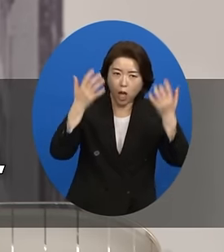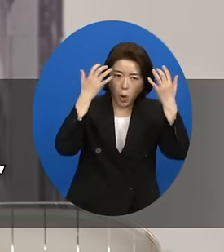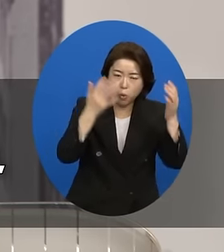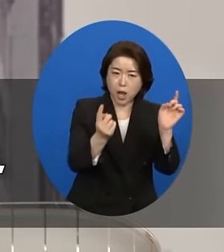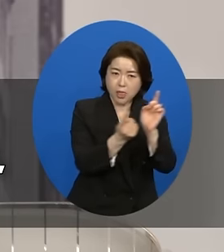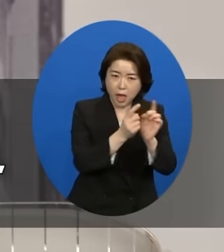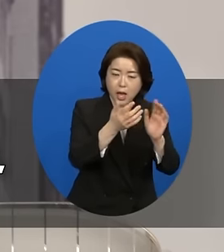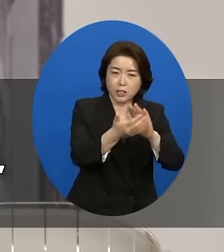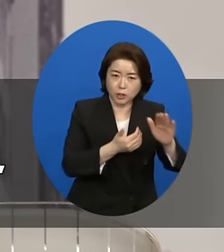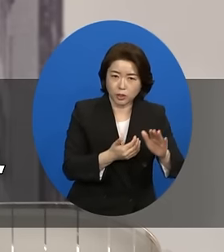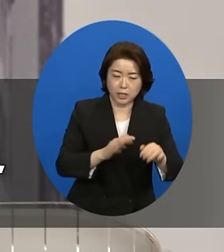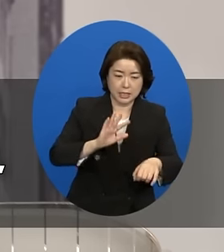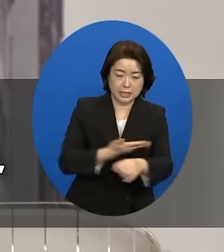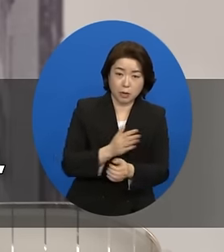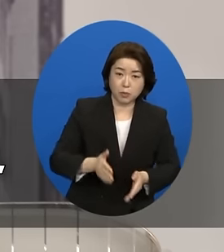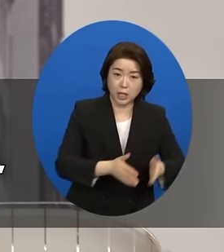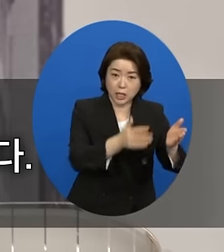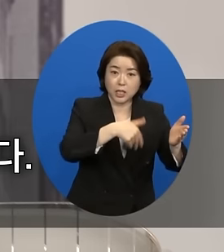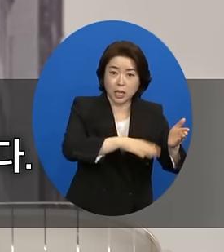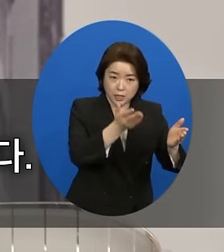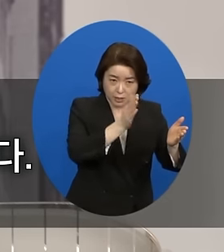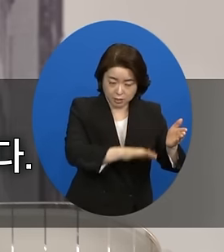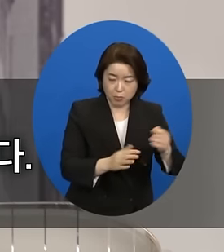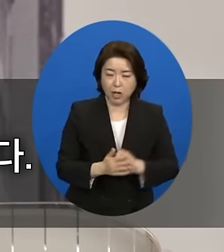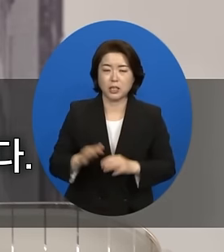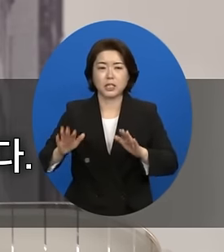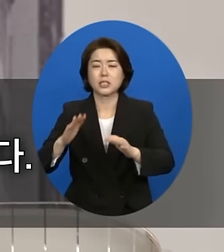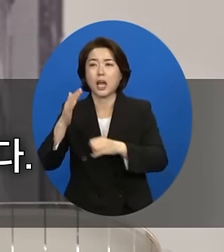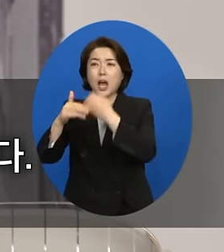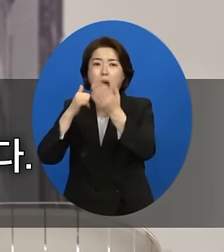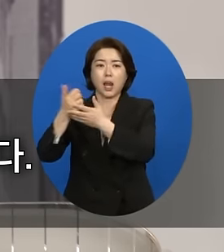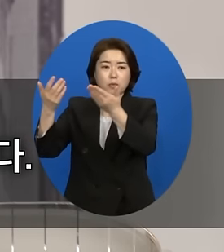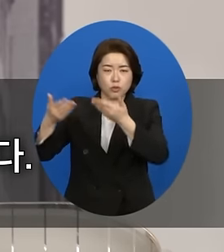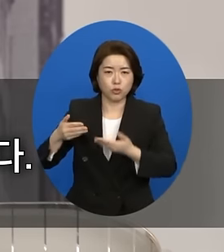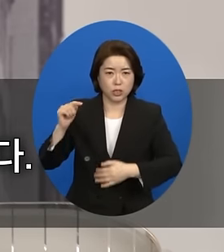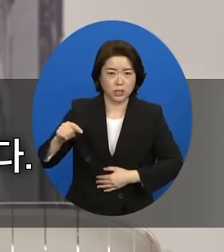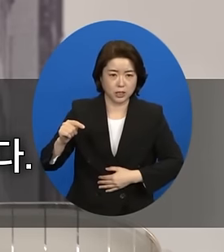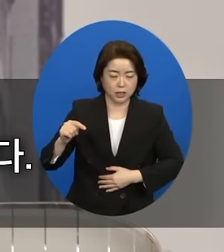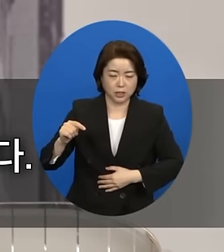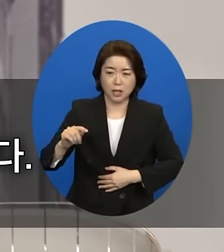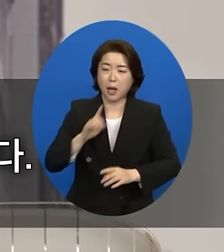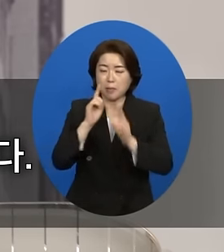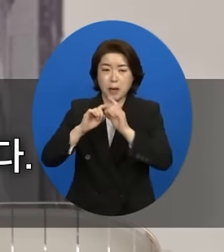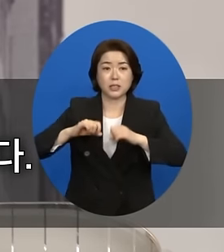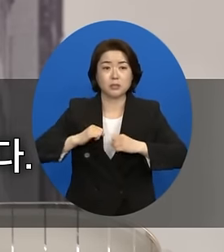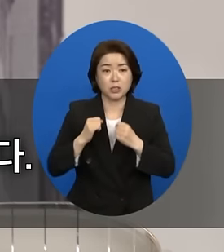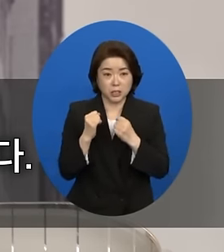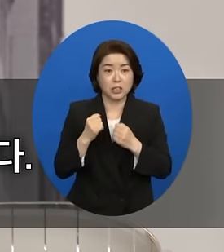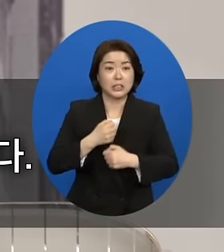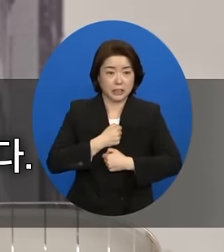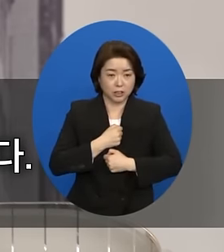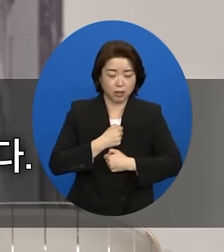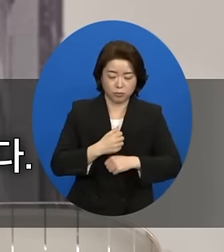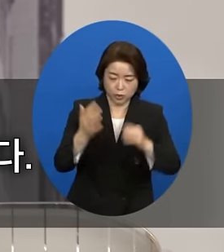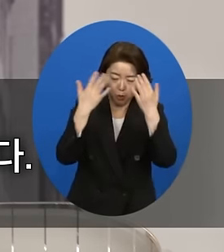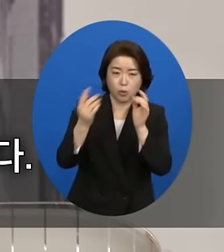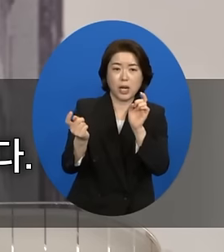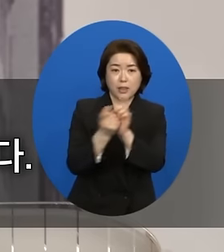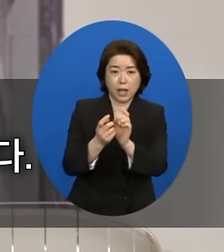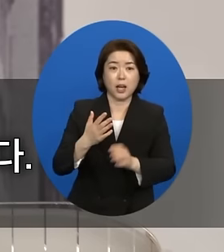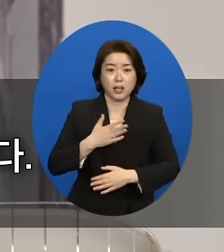갔지만 이제는 주의 말씀을 지킵니다. 말씀을 지키게 된 계기가 고난이었다는 것입니다. 71절에 고난을 당한 것이 내게는